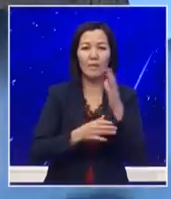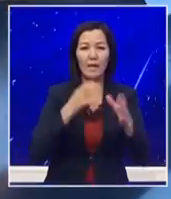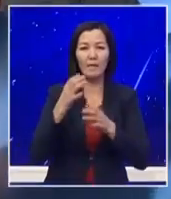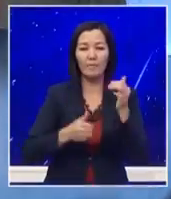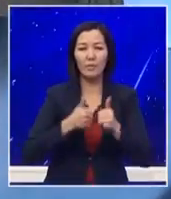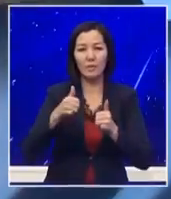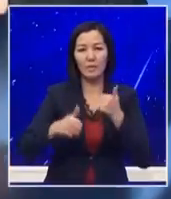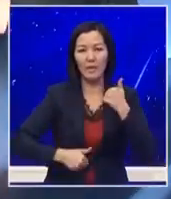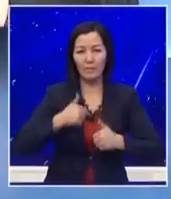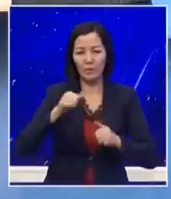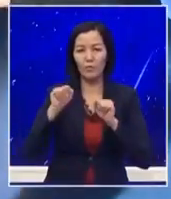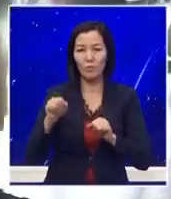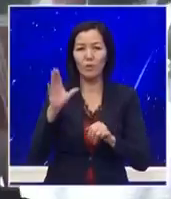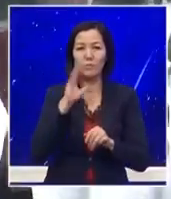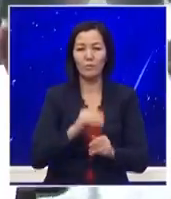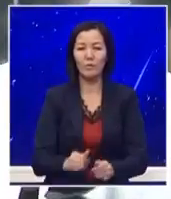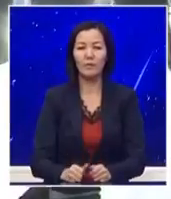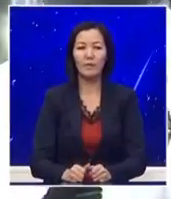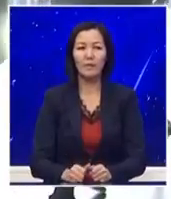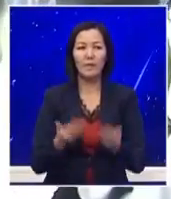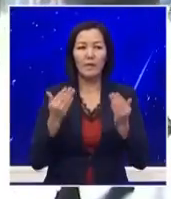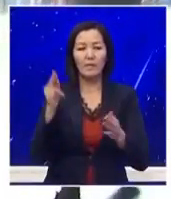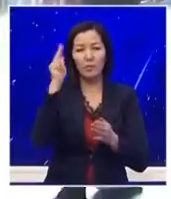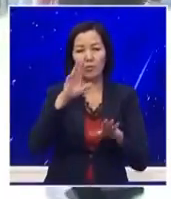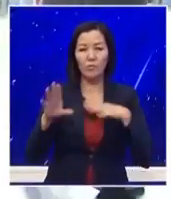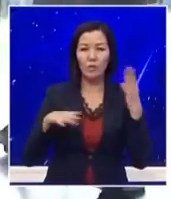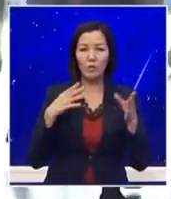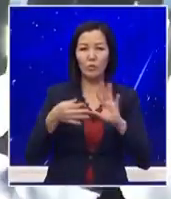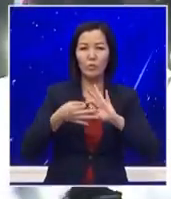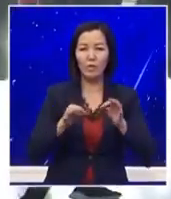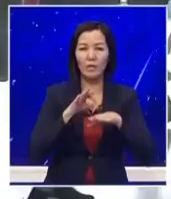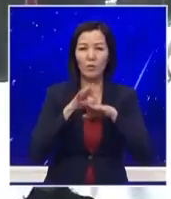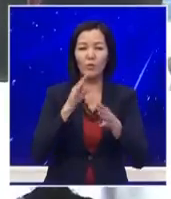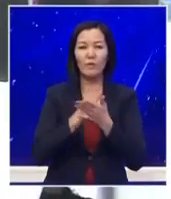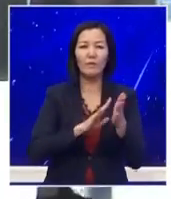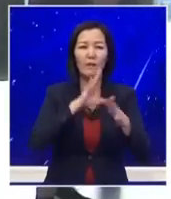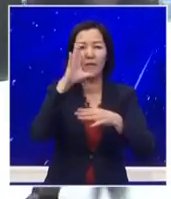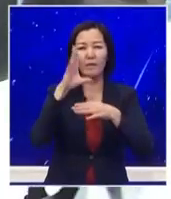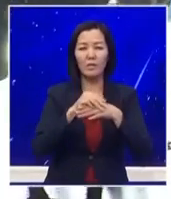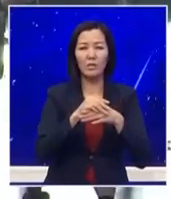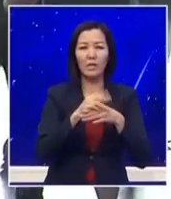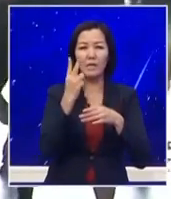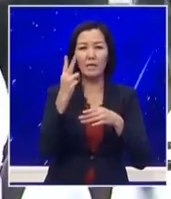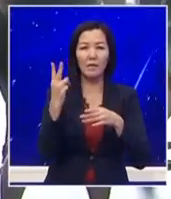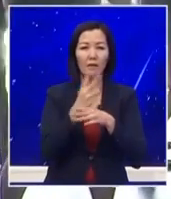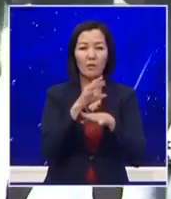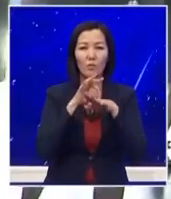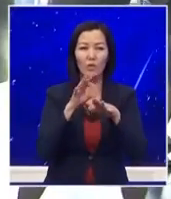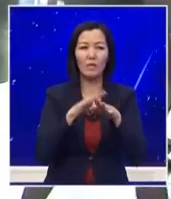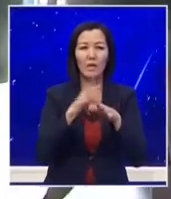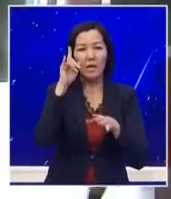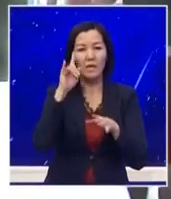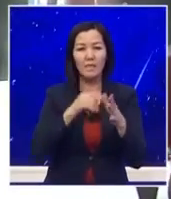ел намысын лайықты қорғасам дейді. Қазір жаттығулар өте қарқынды. Таңертең кешке 2 уақыт